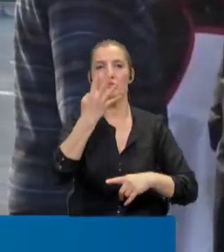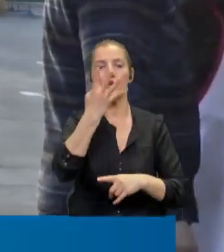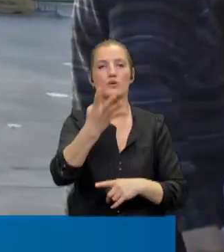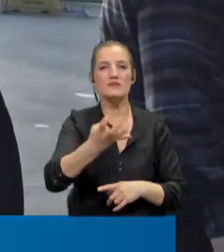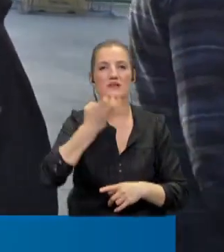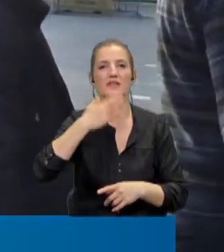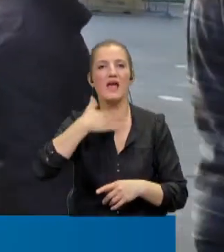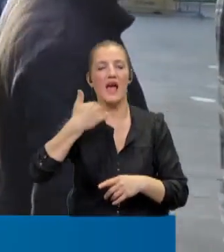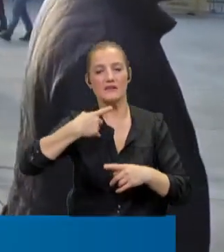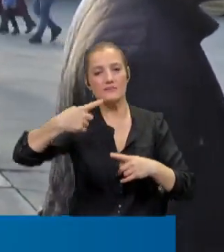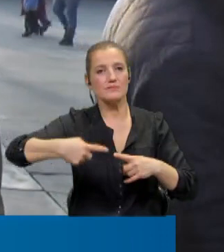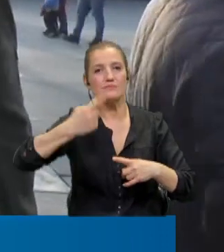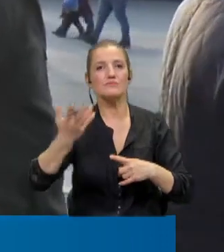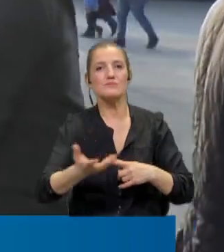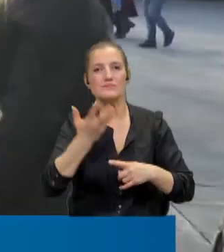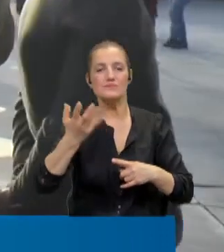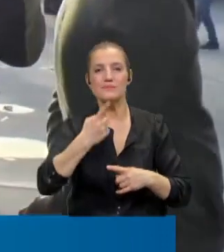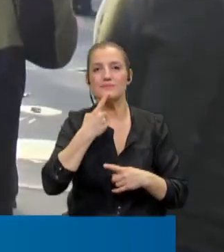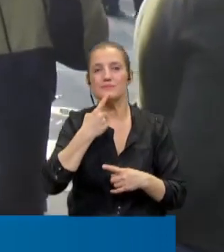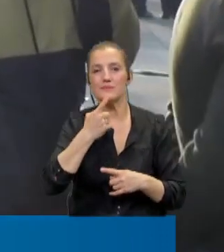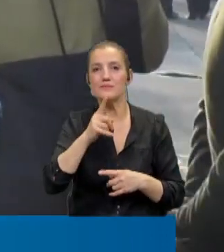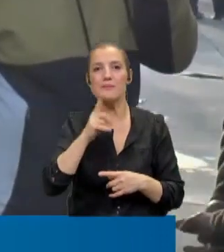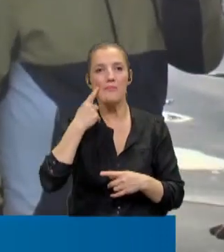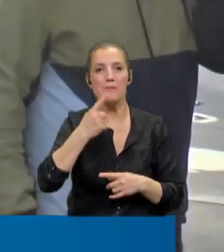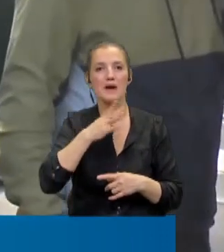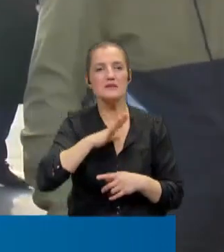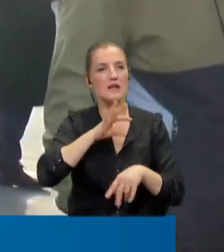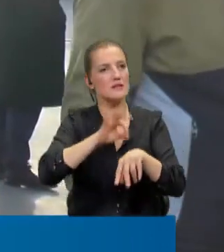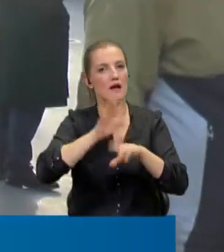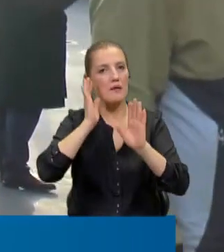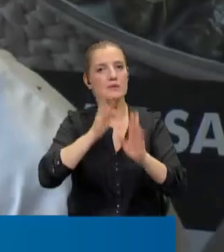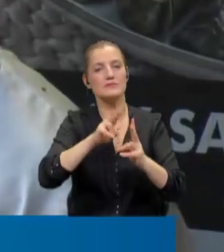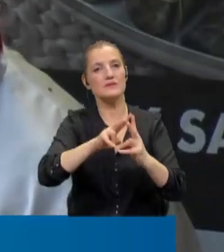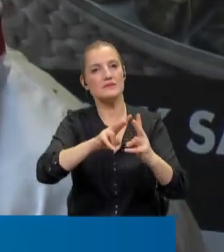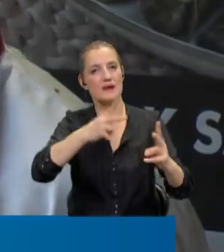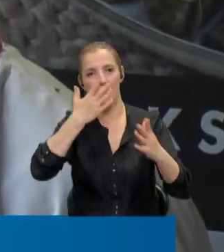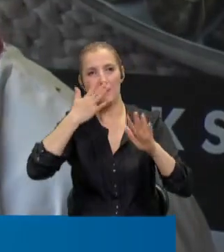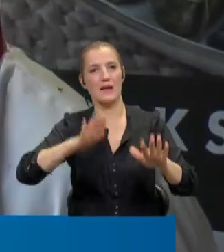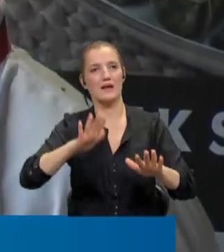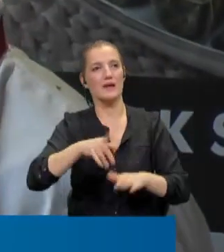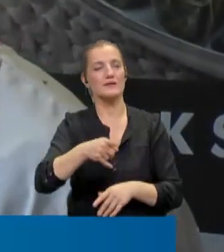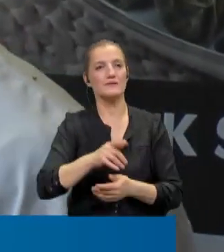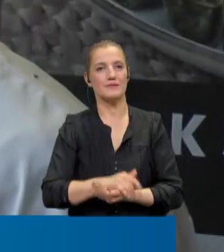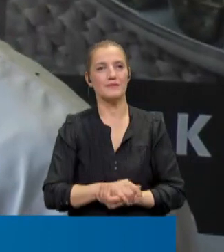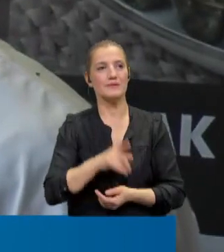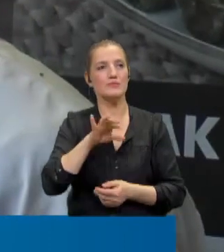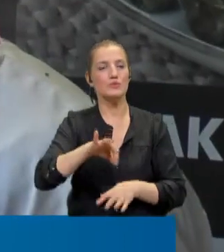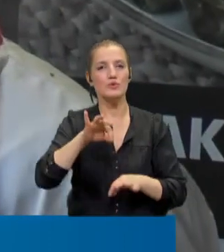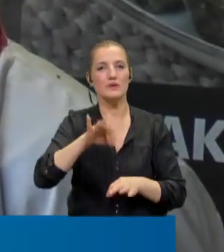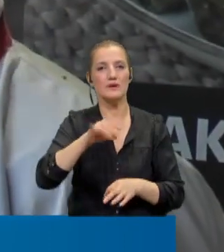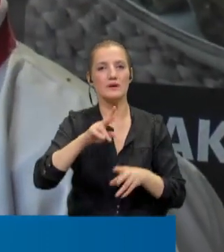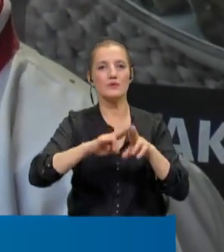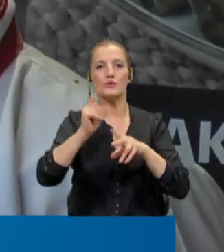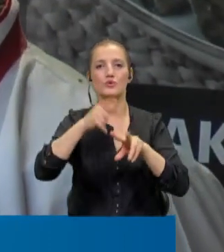tandırda pişen etin lezzetini kavuşmak isteyenler dakikalarca beklemeyi göze aldı süt kuzusu bulmak Bunlar